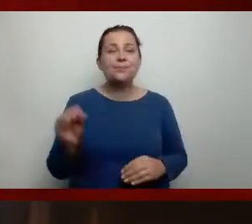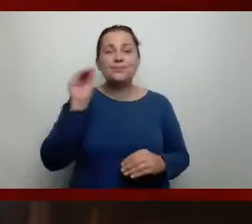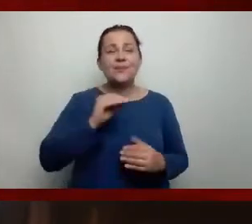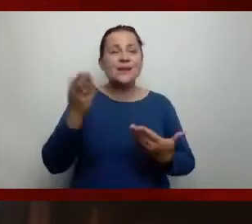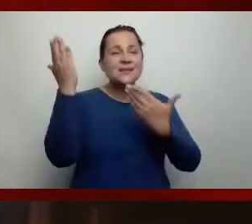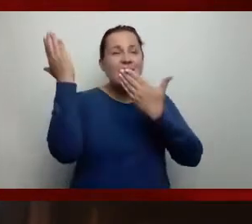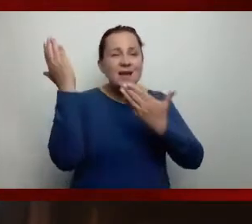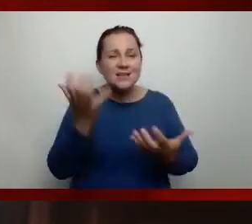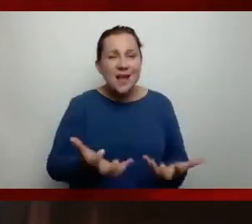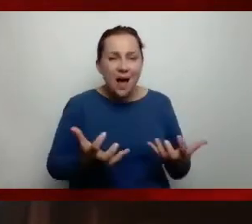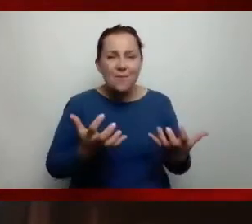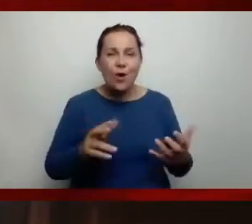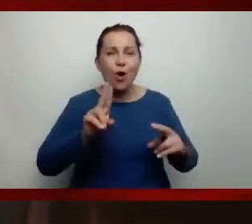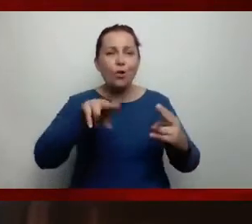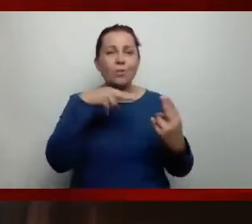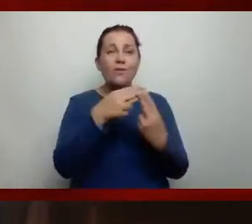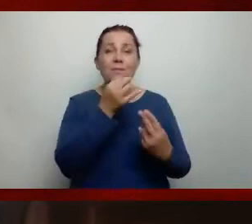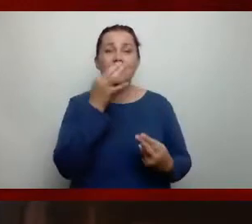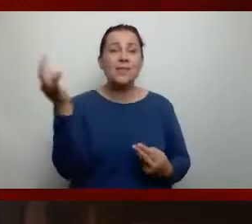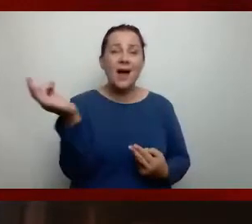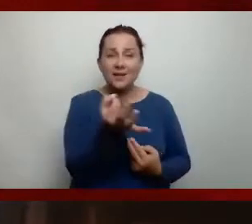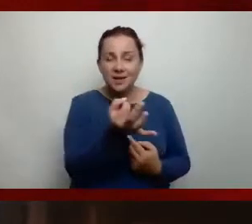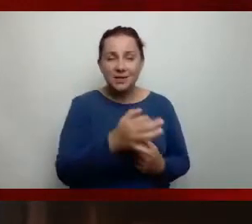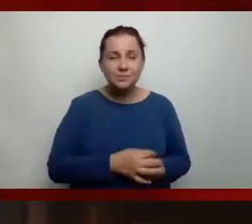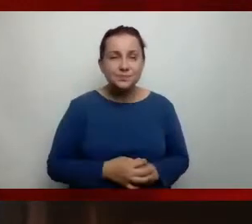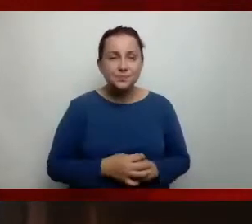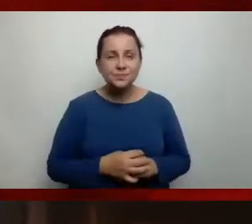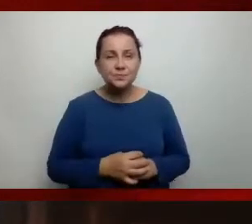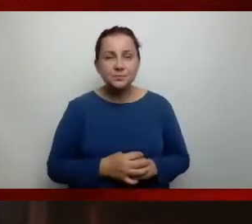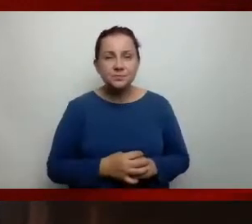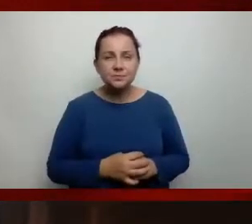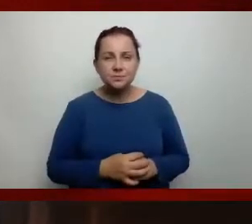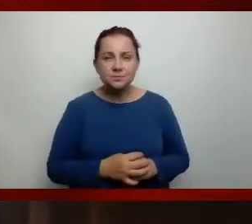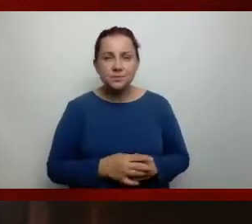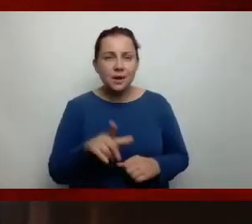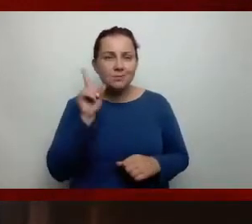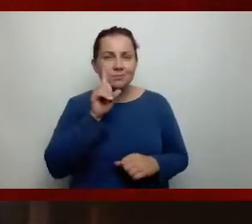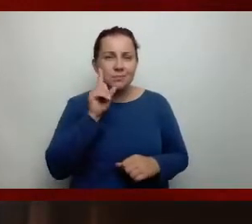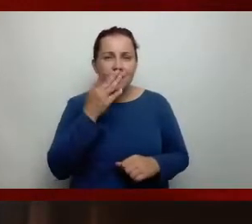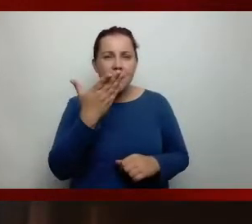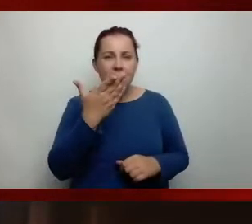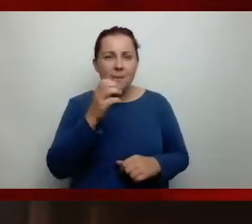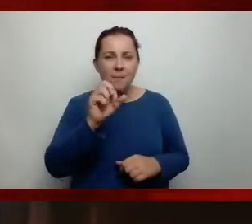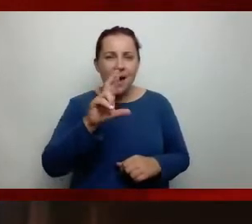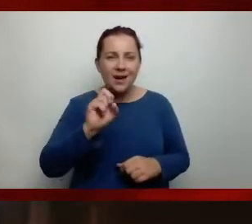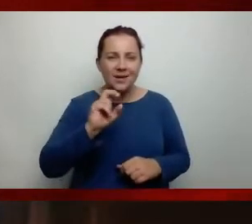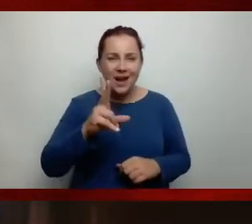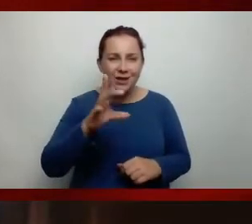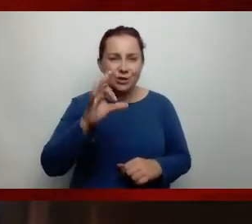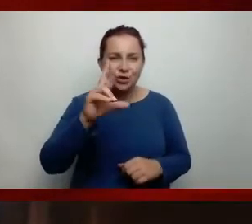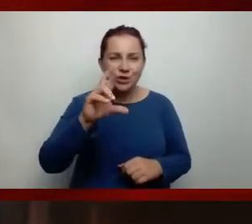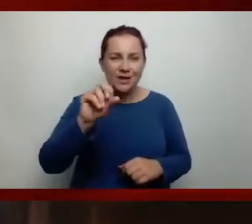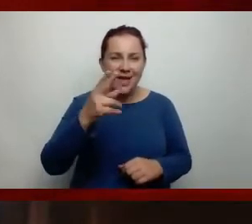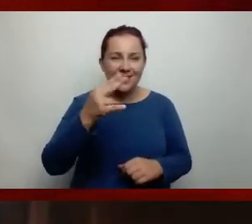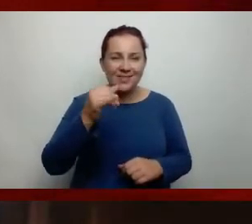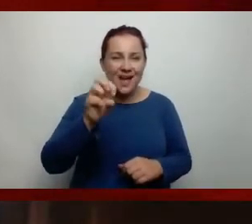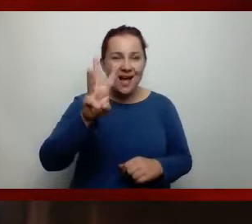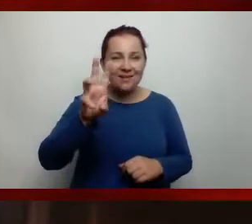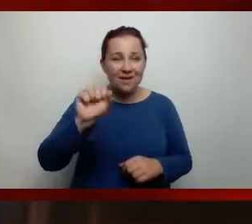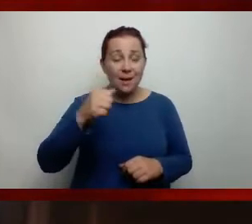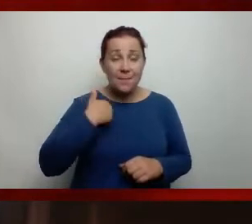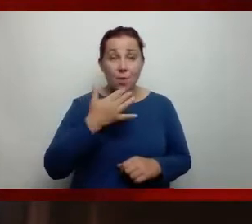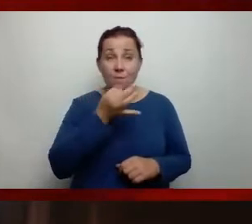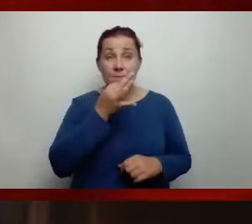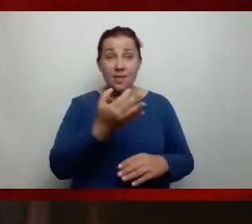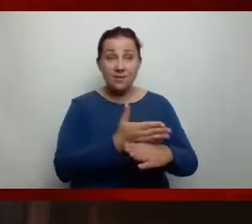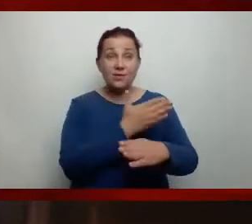do odpowiedzenia na pytanie, które Pan Marek Sireniawa zadał